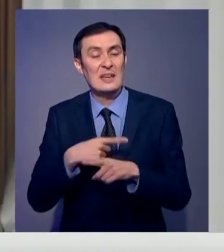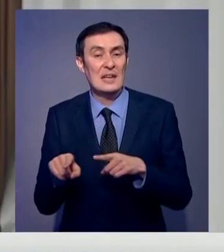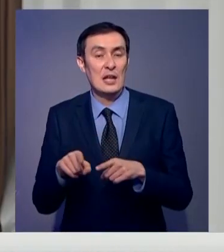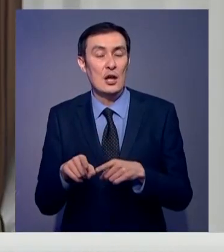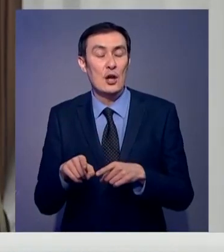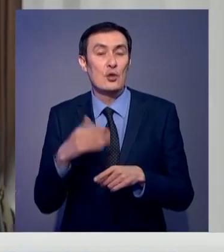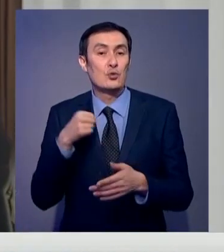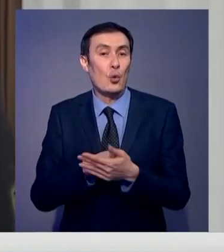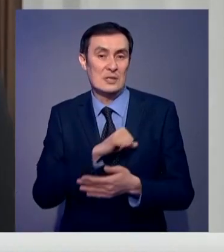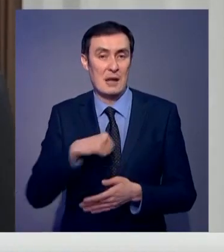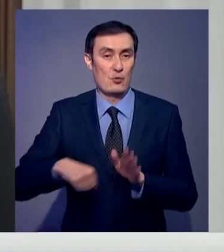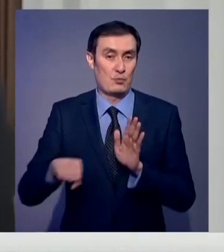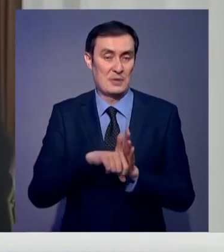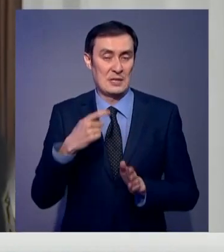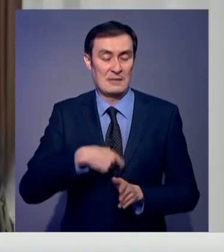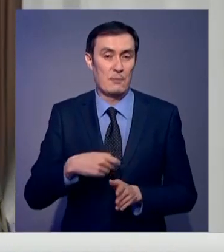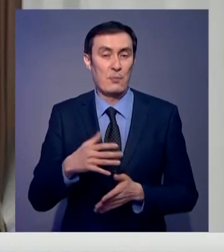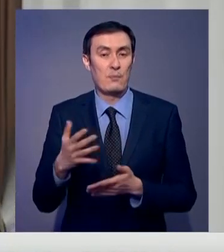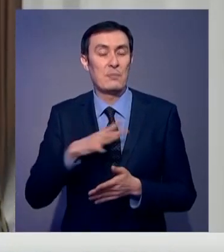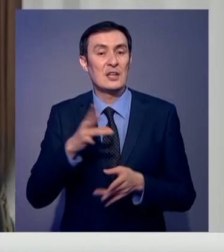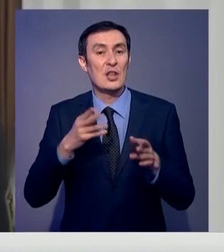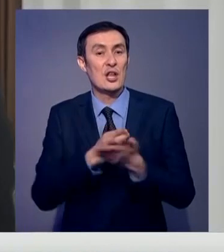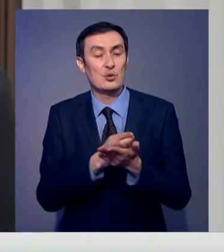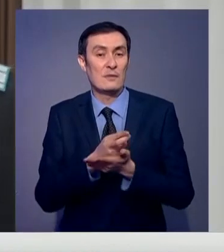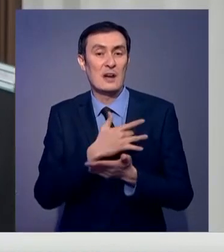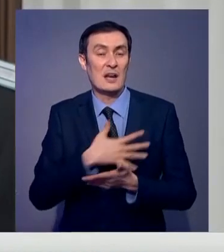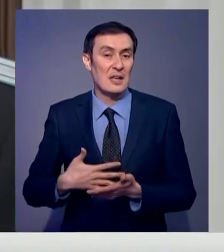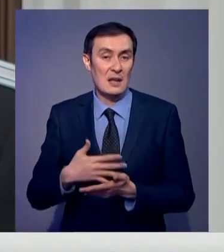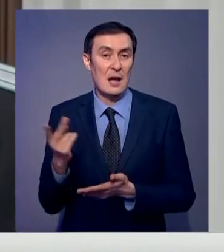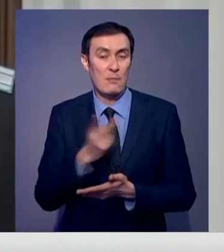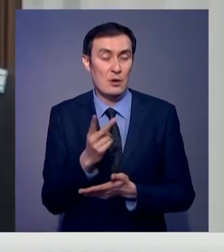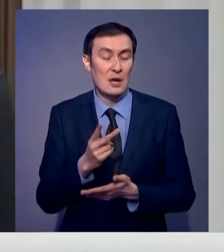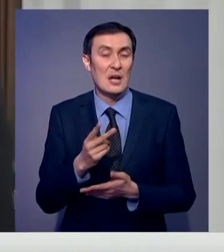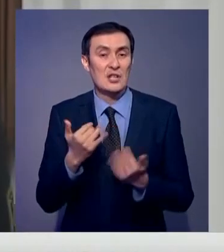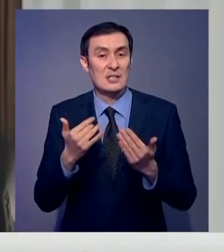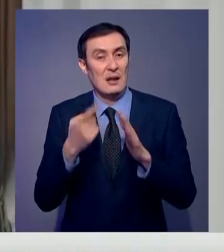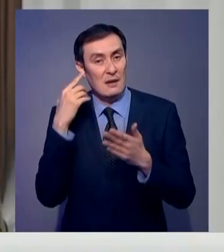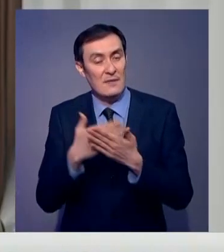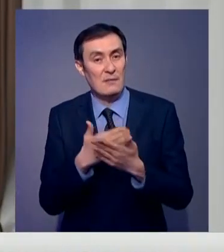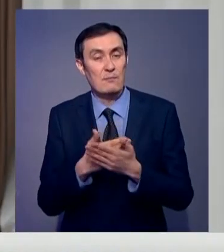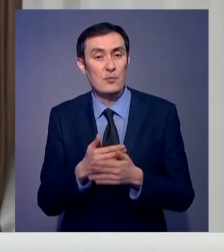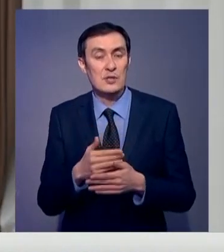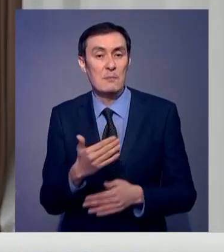самоубийства аналогично по факту получения ножевых ранения мини головы этим боевым расследуется весь и покушении на убийство